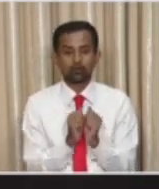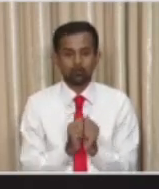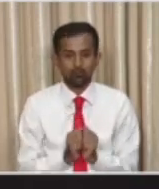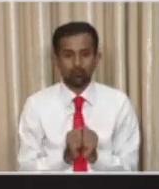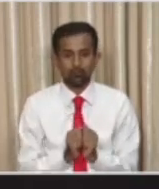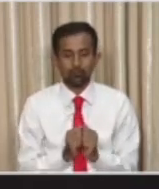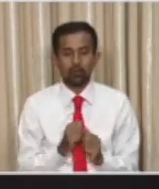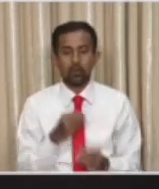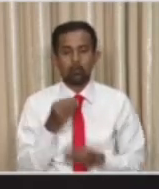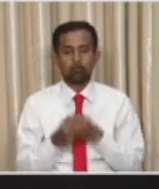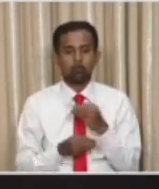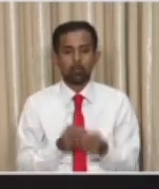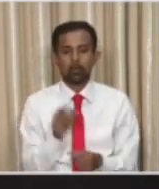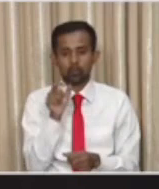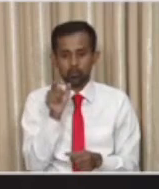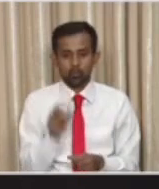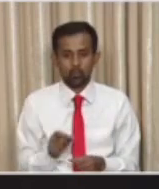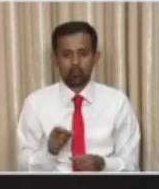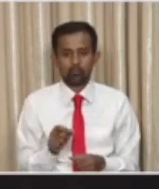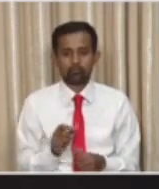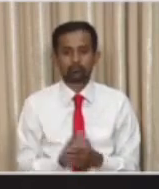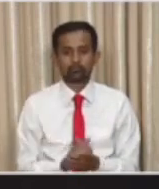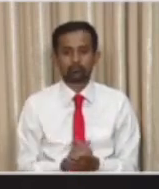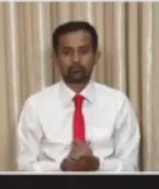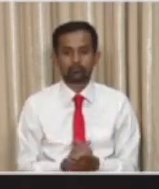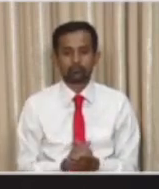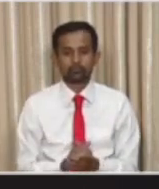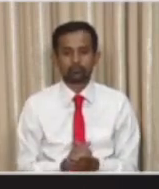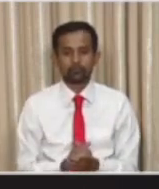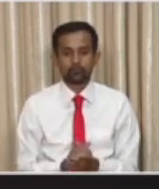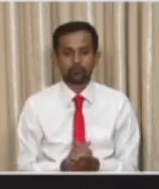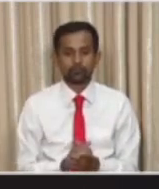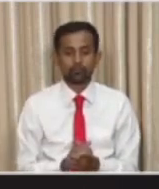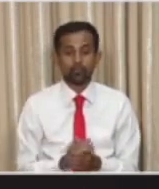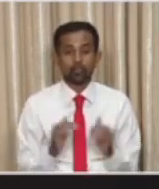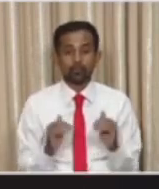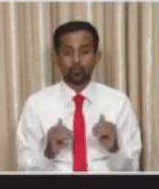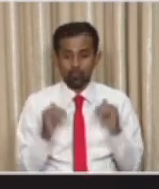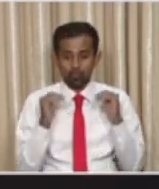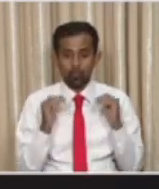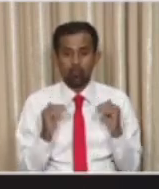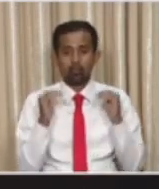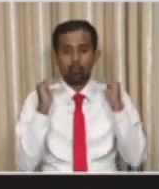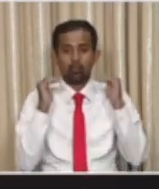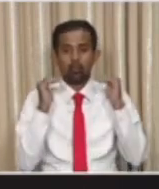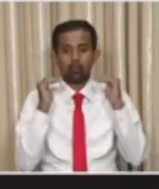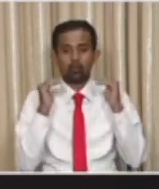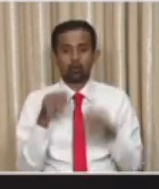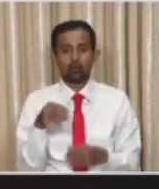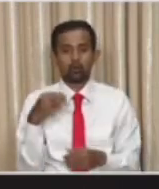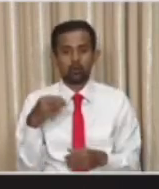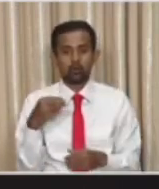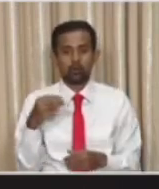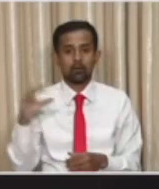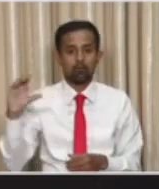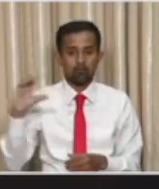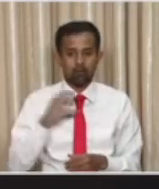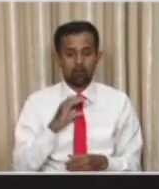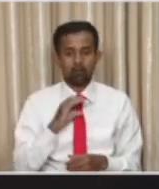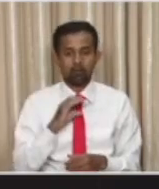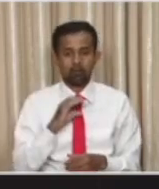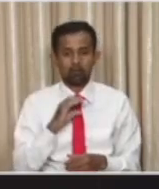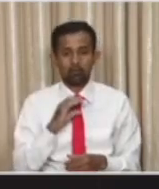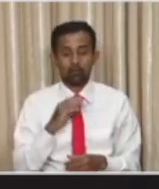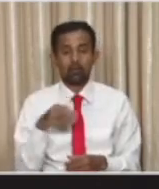ඒ ව්‍යාපාරිකයන් එයාගේ ව්‍යාපාර දියුණු කරන්න ණය අරගෙන තියෙනවා. මේ අරගෙන